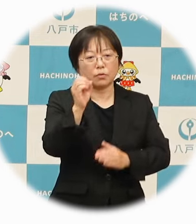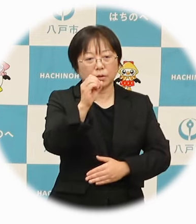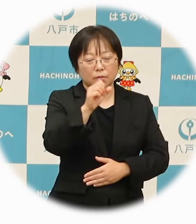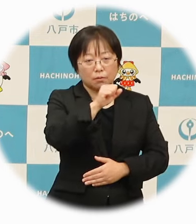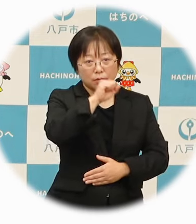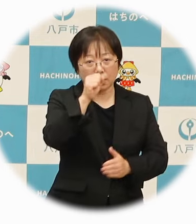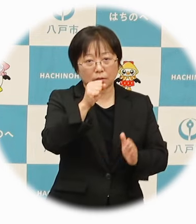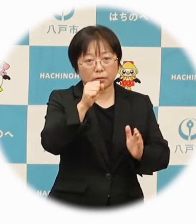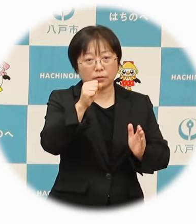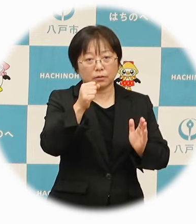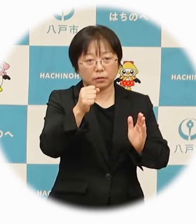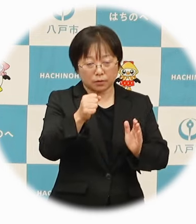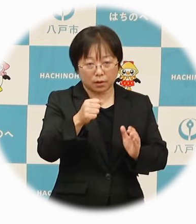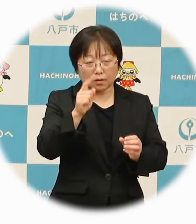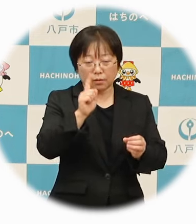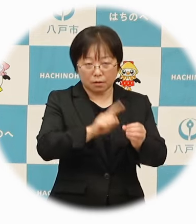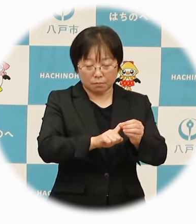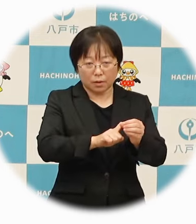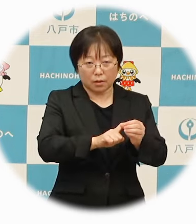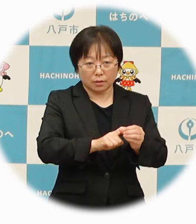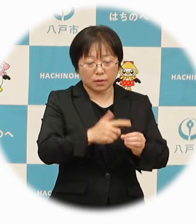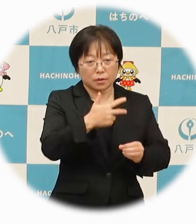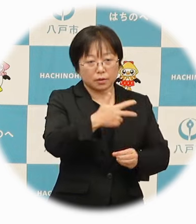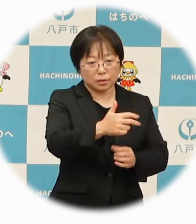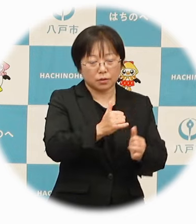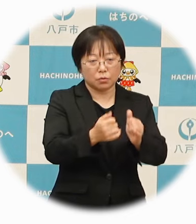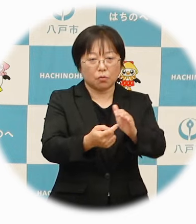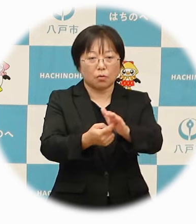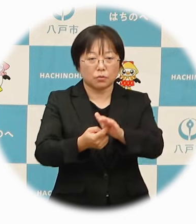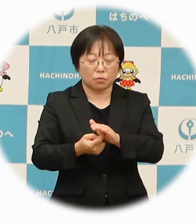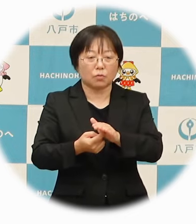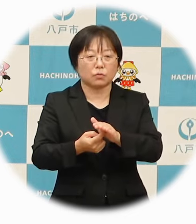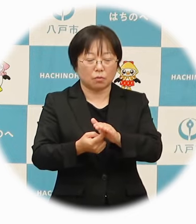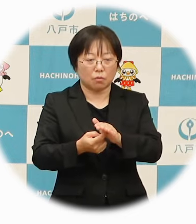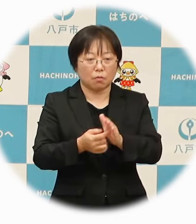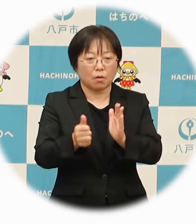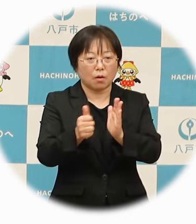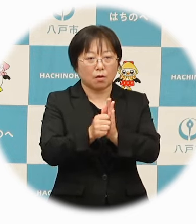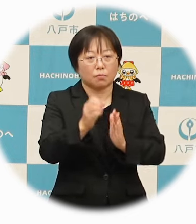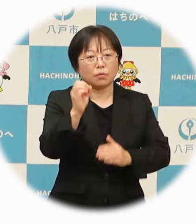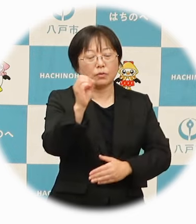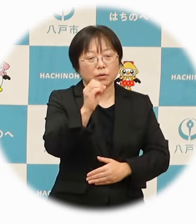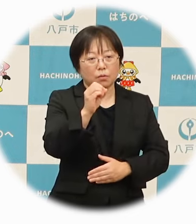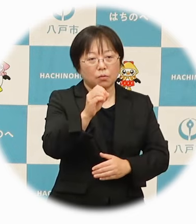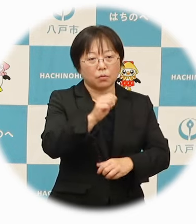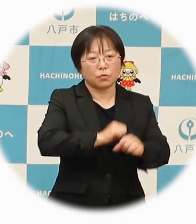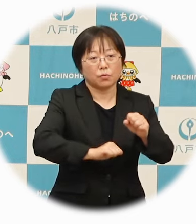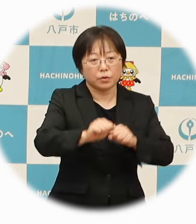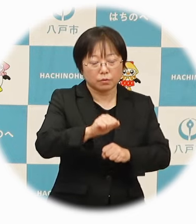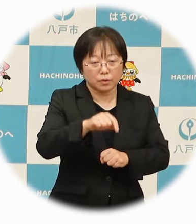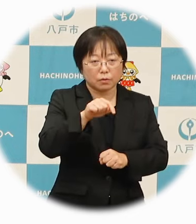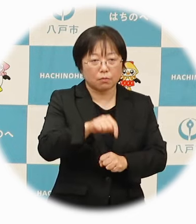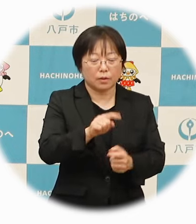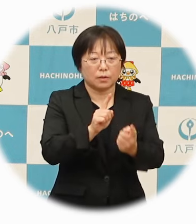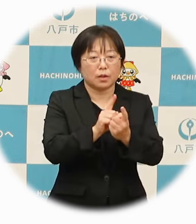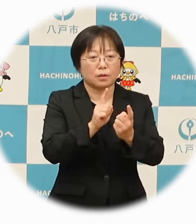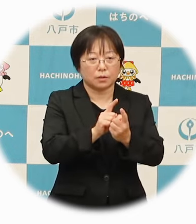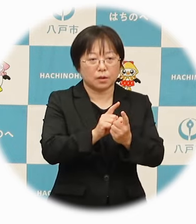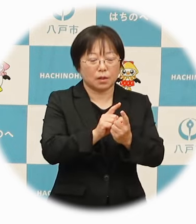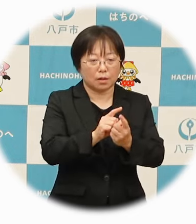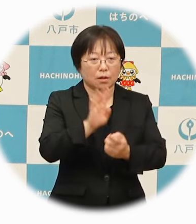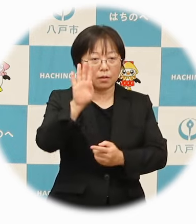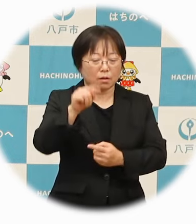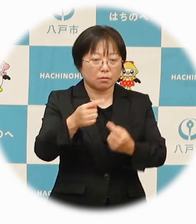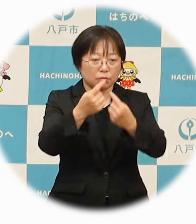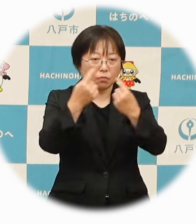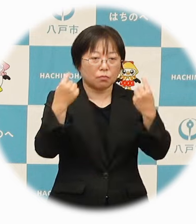成に向けまして市町村が実施するカーボンニュートラルに資する取り組みに対する県独自